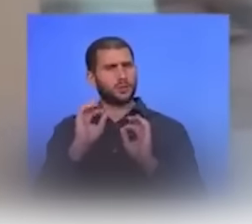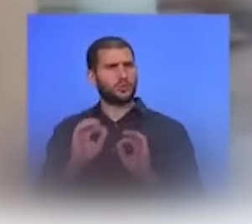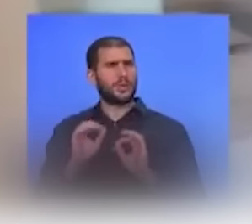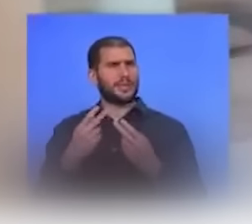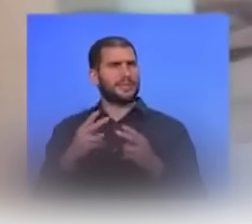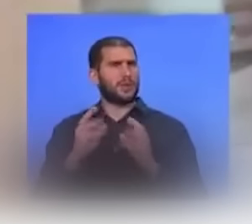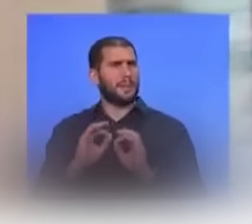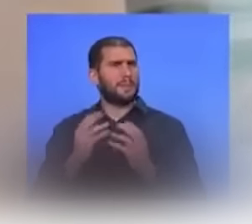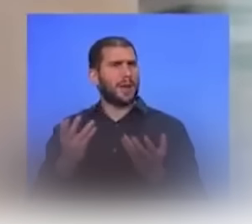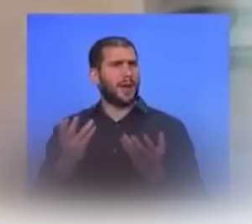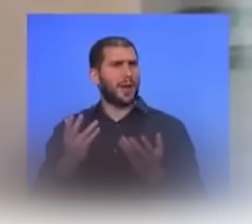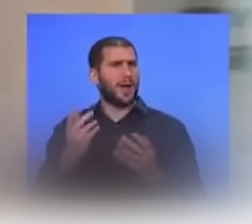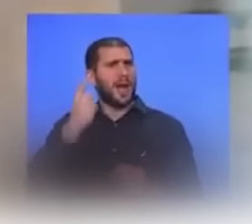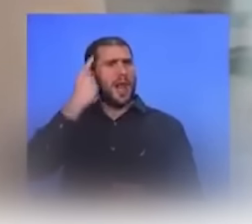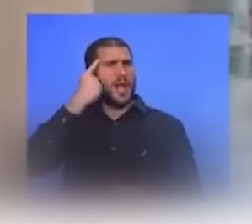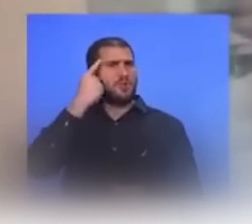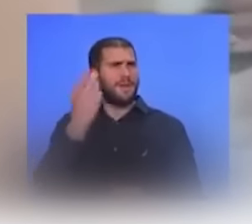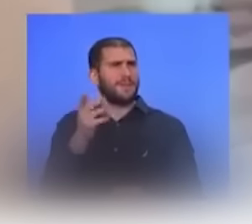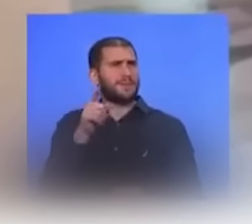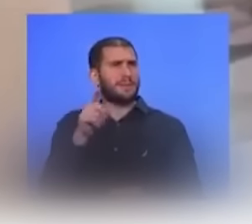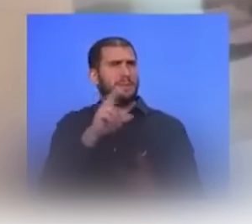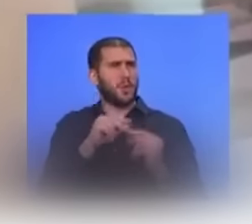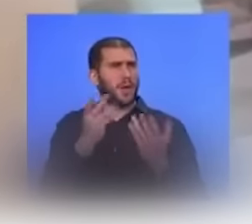היה לחשוב שמדובר